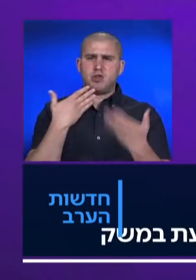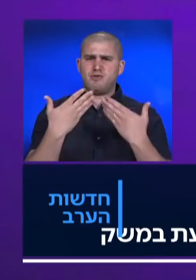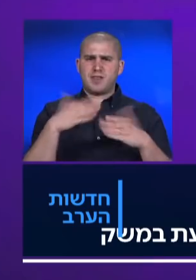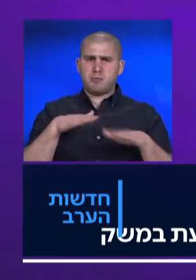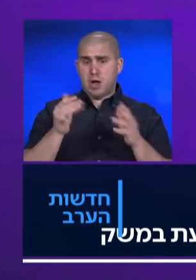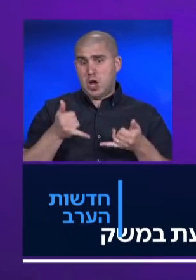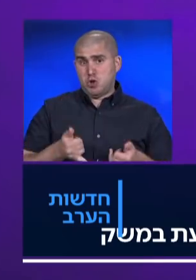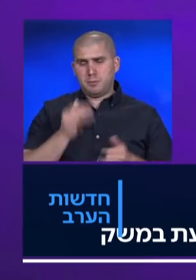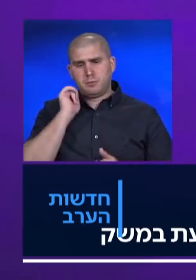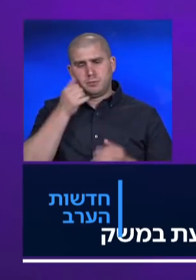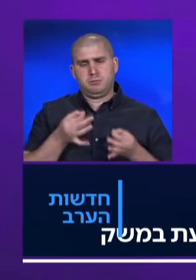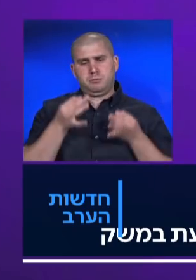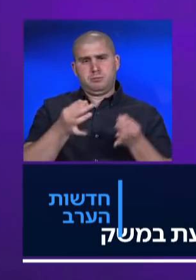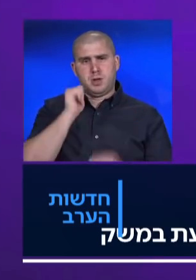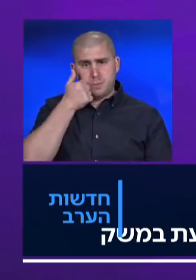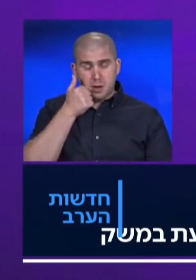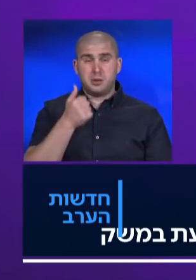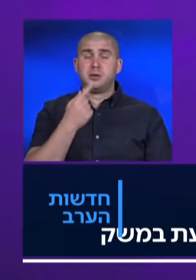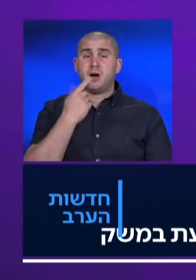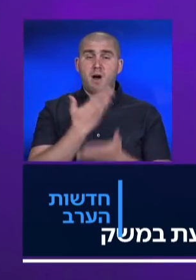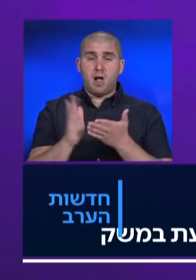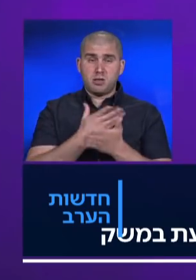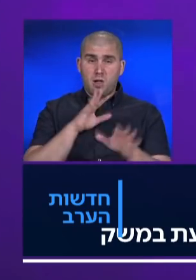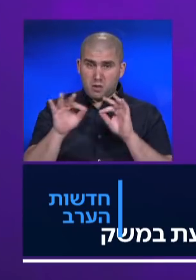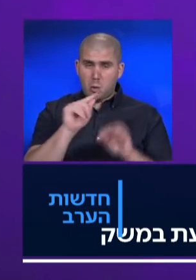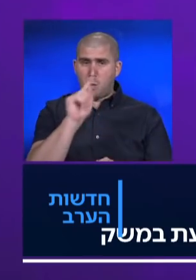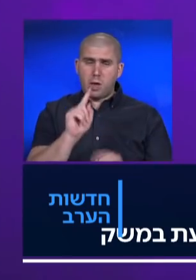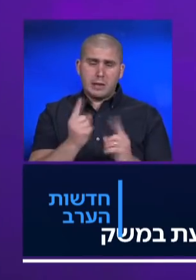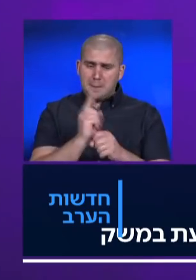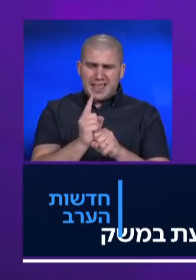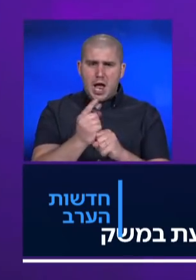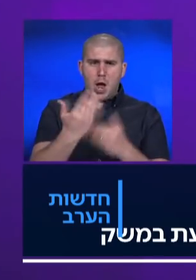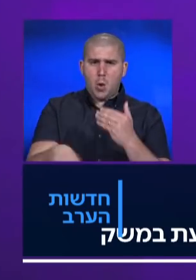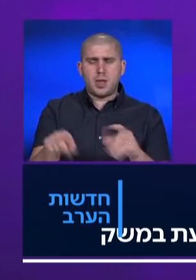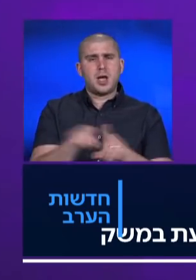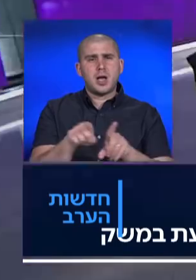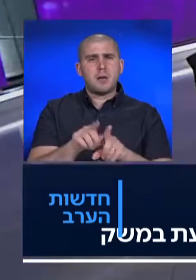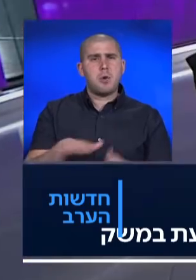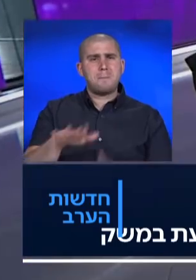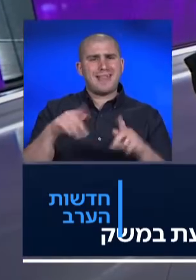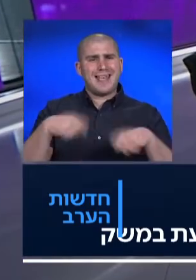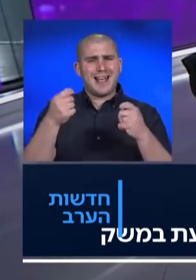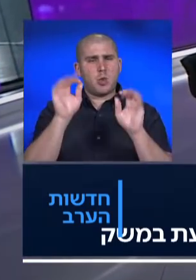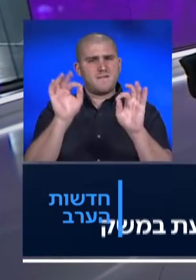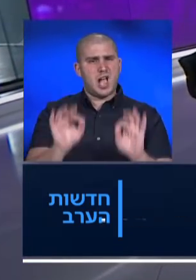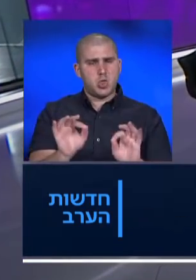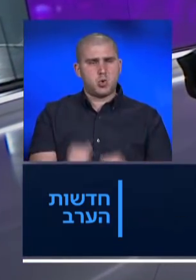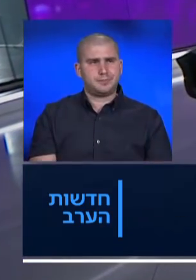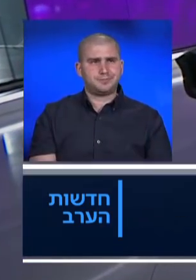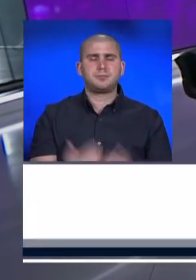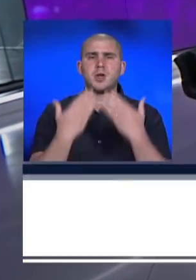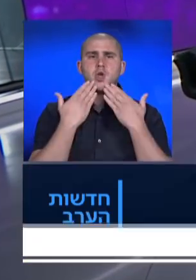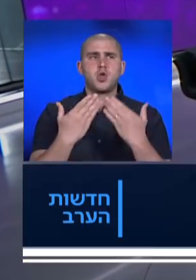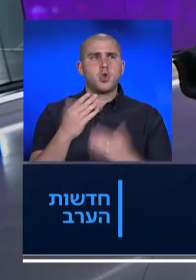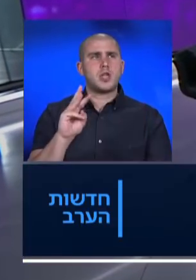למחר. אומרים, בקצב הזה ההחלטה על הקניונים תתקבל בדקה ה-90, כמו שראינו עם מערכת החינוך ועם החנויות. תודה ליאל. שאול, אנחנו איתך